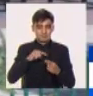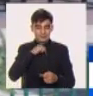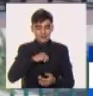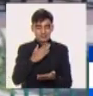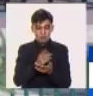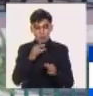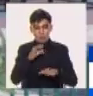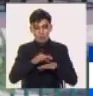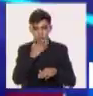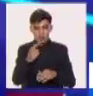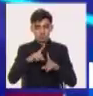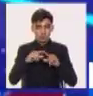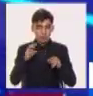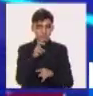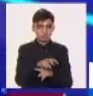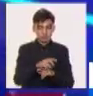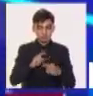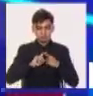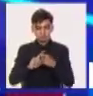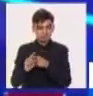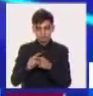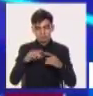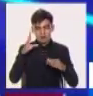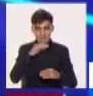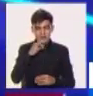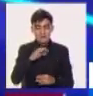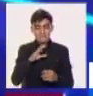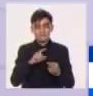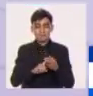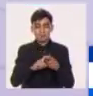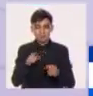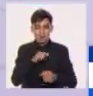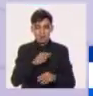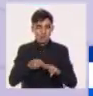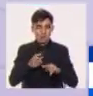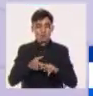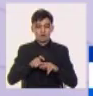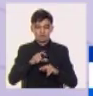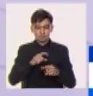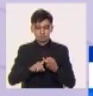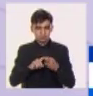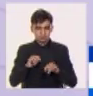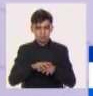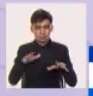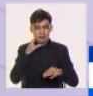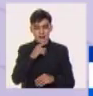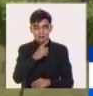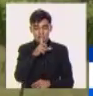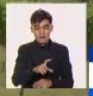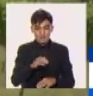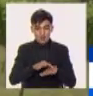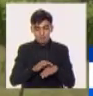могут распространять инфекцию. Министр акцентировал внимание, что вирус очень заразный. Если заболеет хоть один член семьи, переболеют